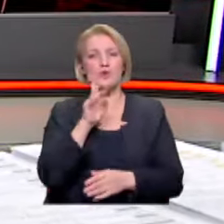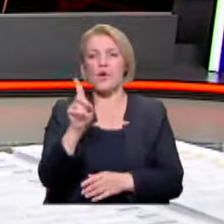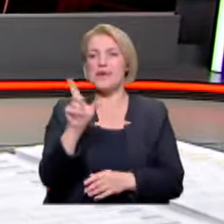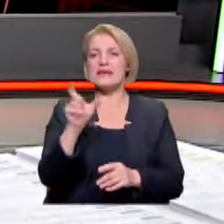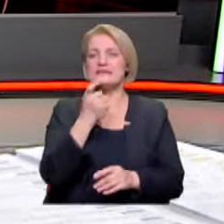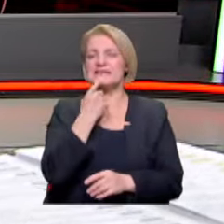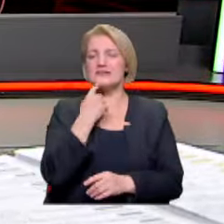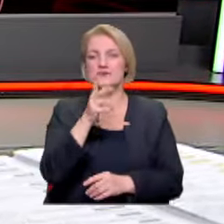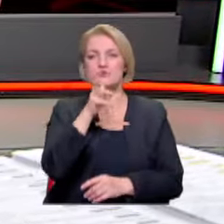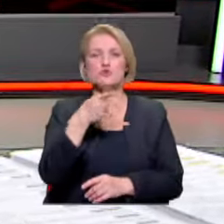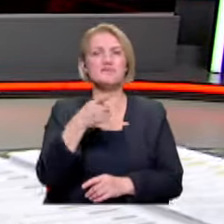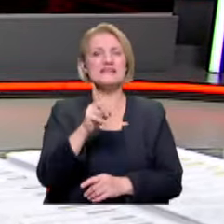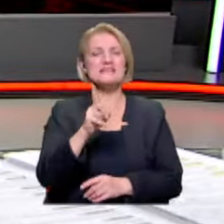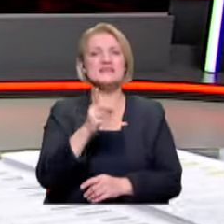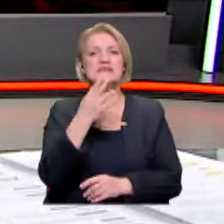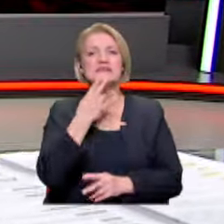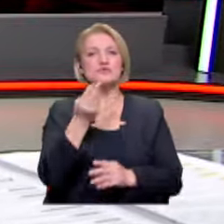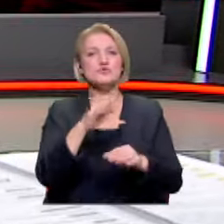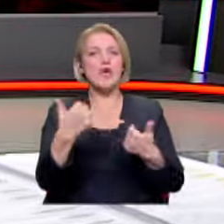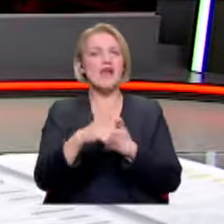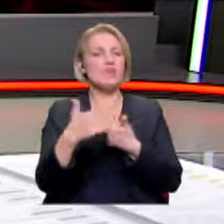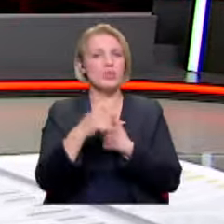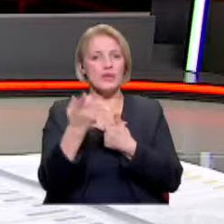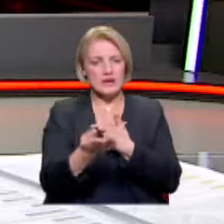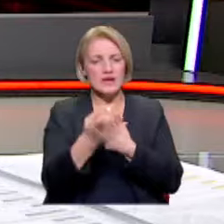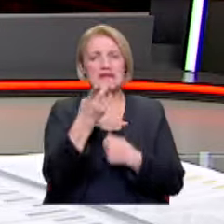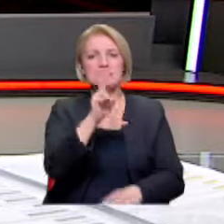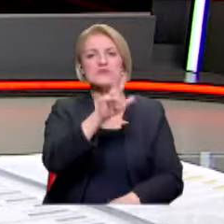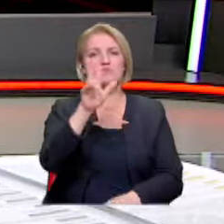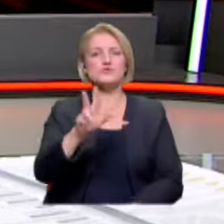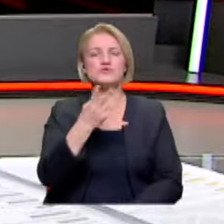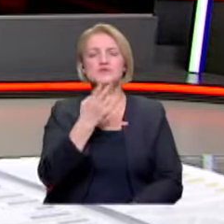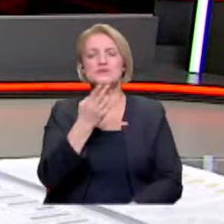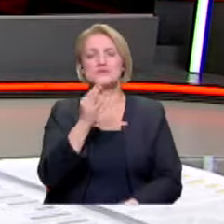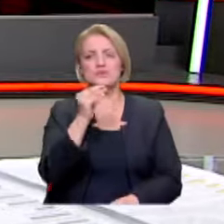300 binden fazla kız çocuğu evlendirildi. Türkiye'de 2023 yılında çocuk